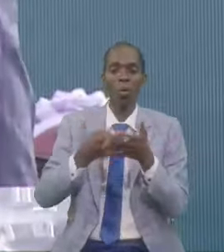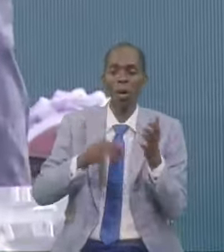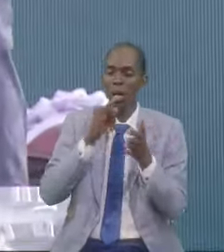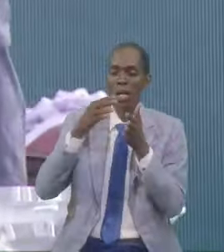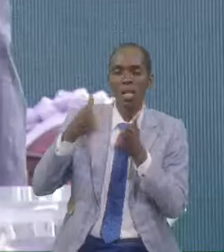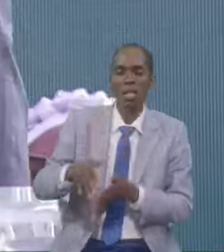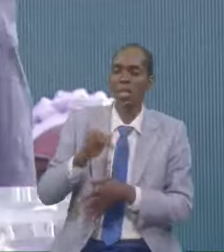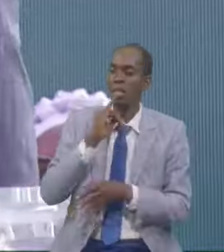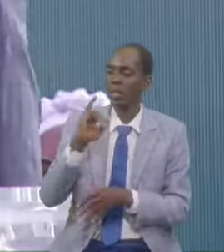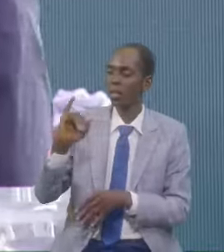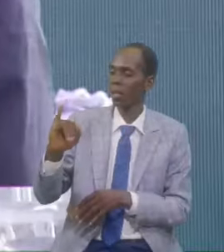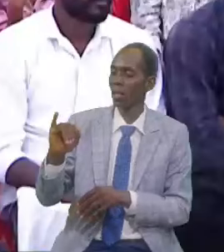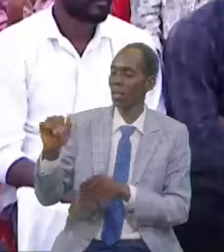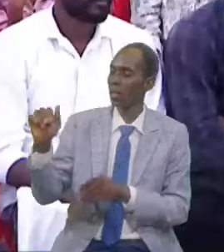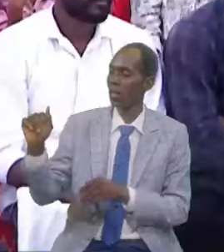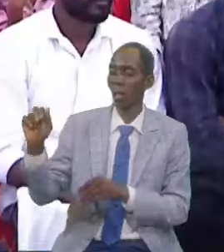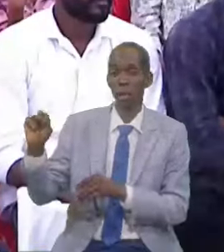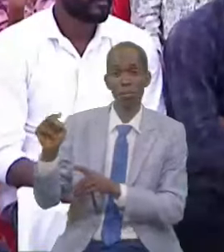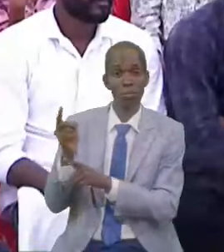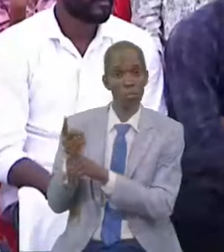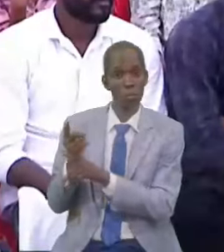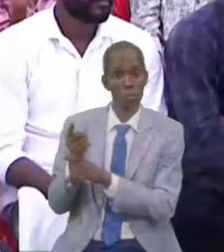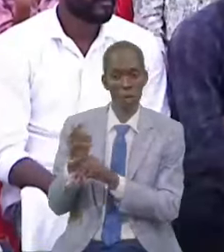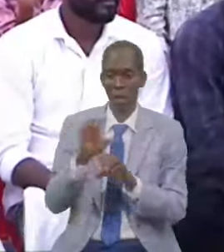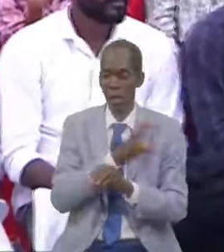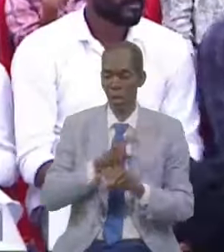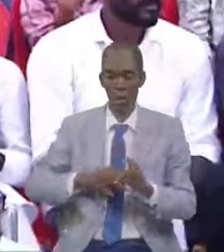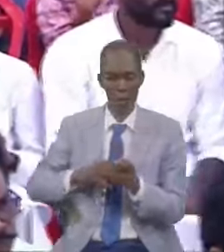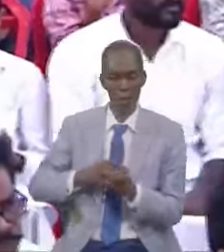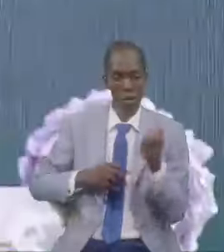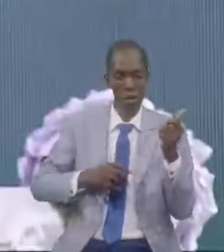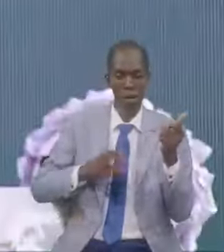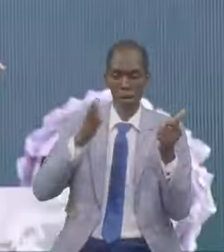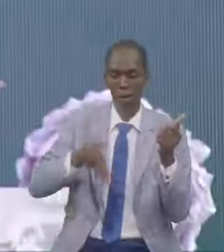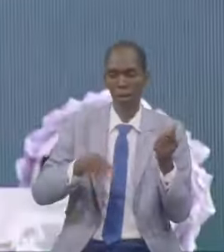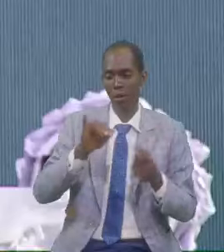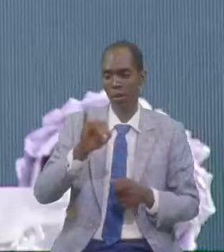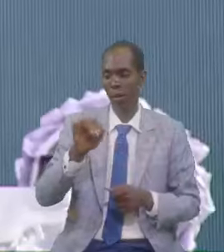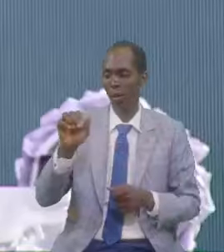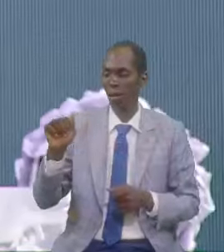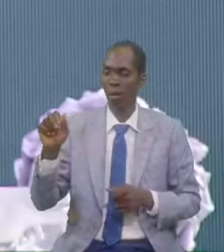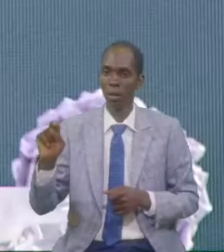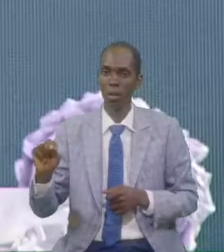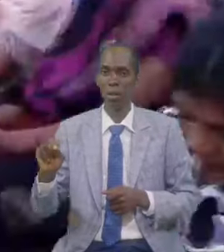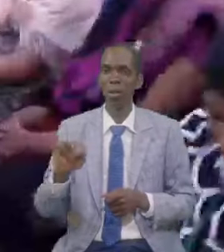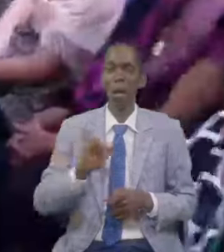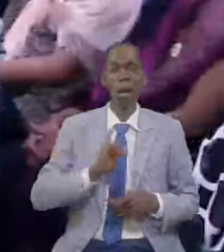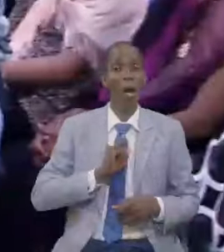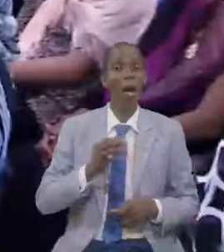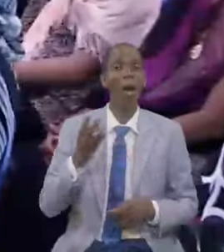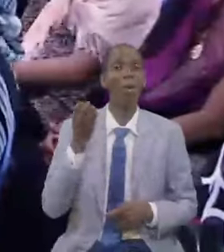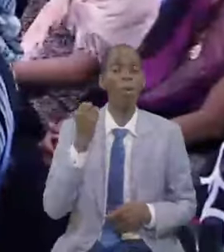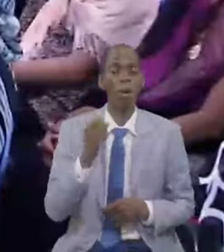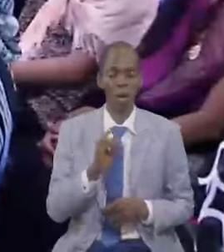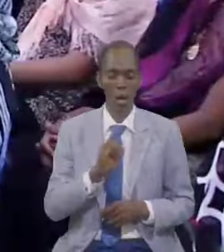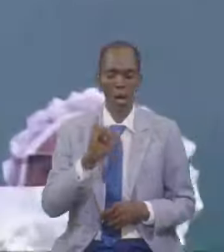I A N. ఇక మిగిలేది ఏంటంటే I A N. I was I A N. ఒకప్పుడు నేను I A